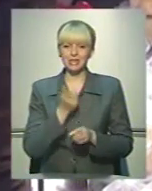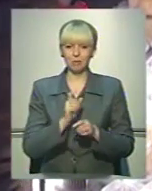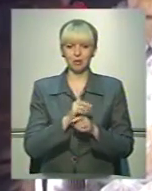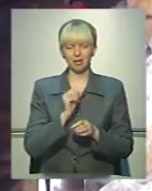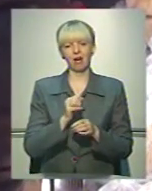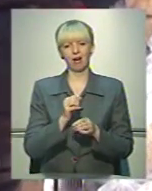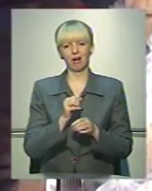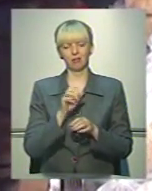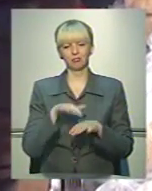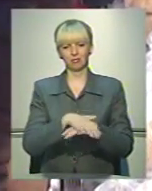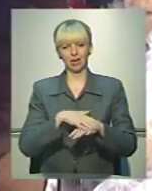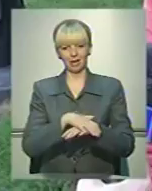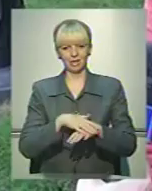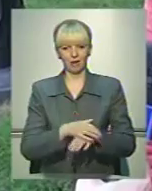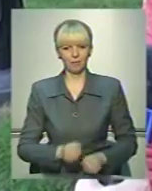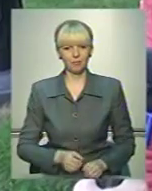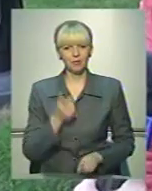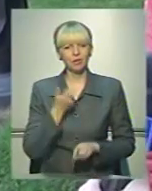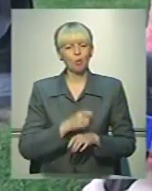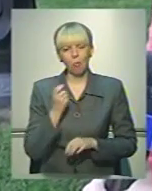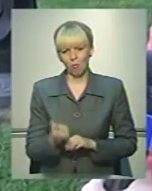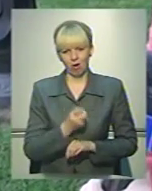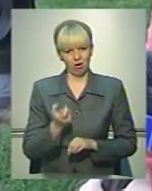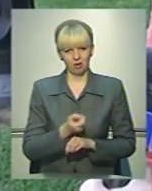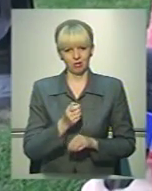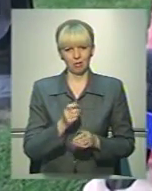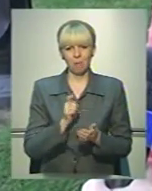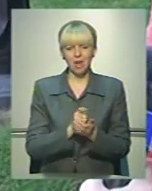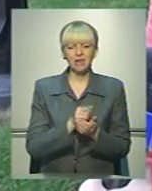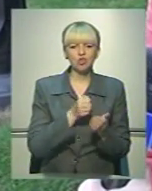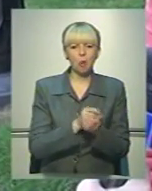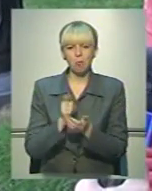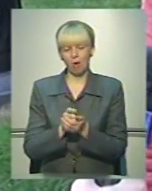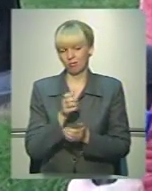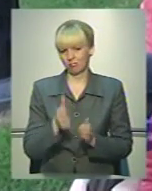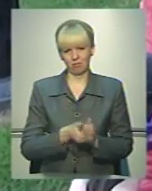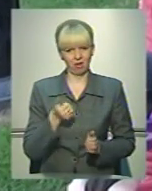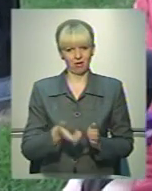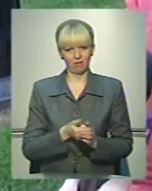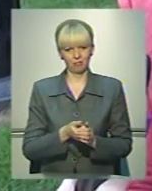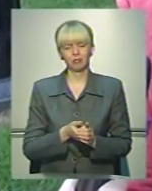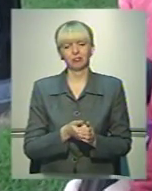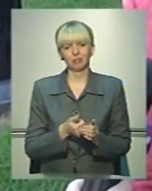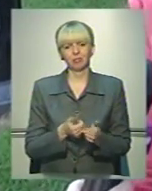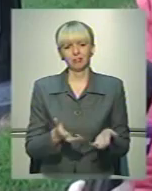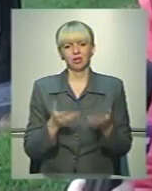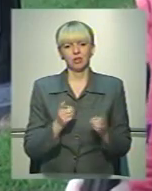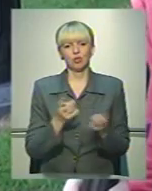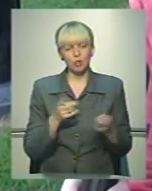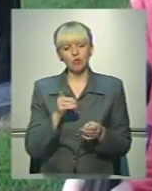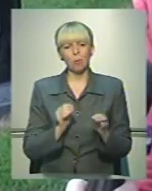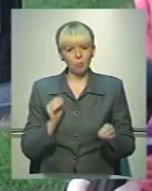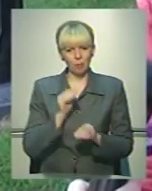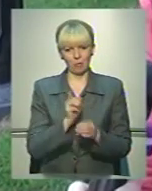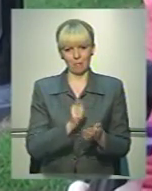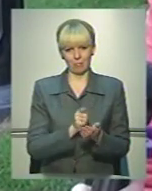на стихійних ринках. Дуже маленька. Від пенсії до пенсії не вистачає. Звісно, треба, щоб вони